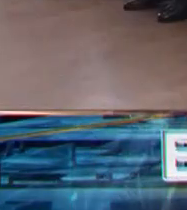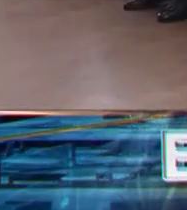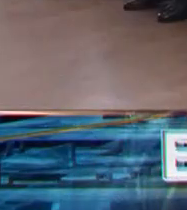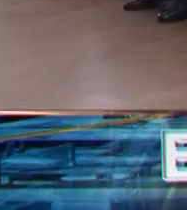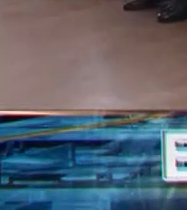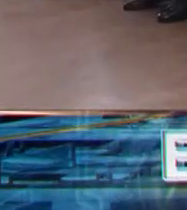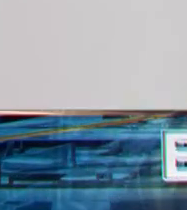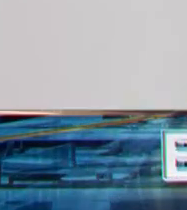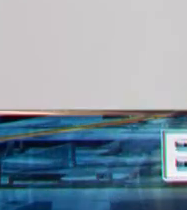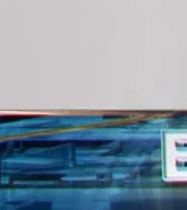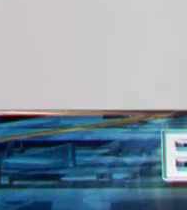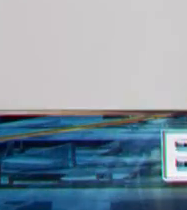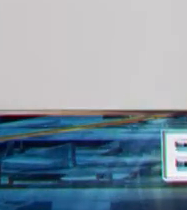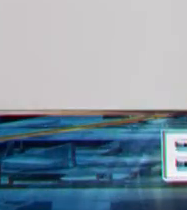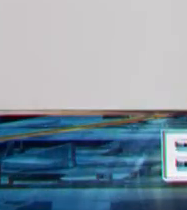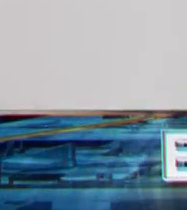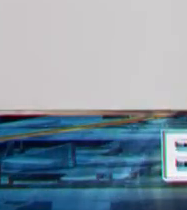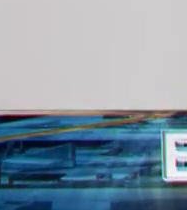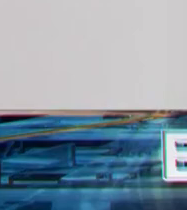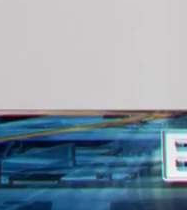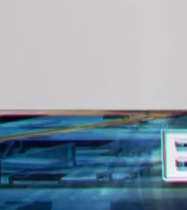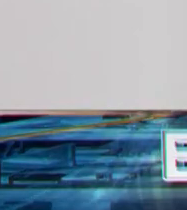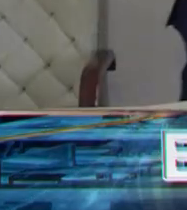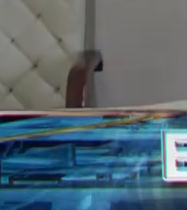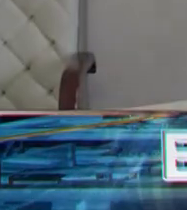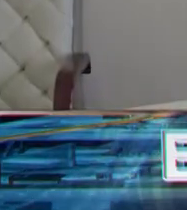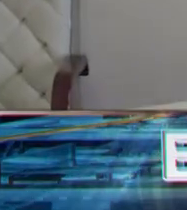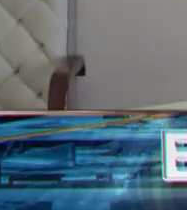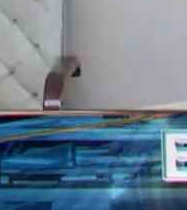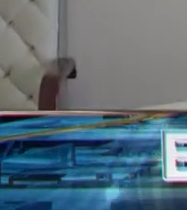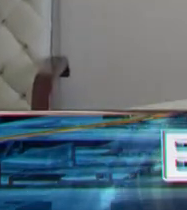Кадрлік ауыс түйіс. Бүгін Кербұлақ ауданына жаңа әкім тағайындалды.